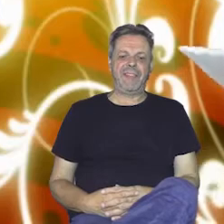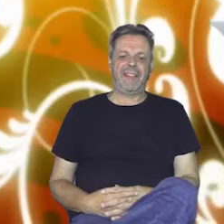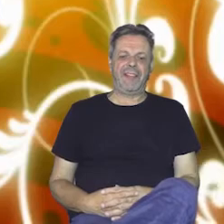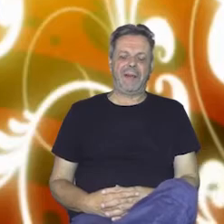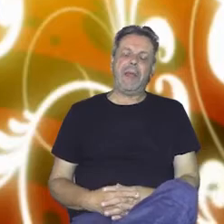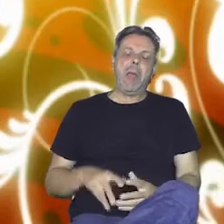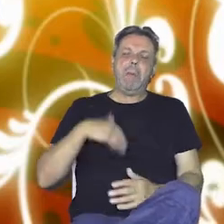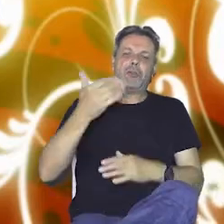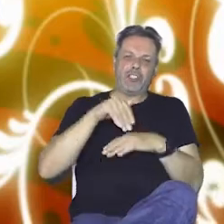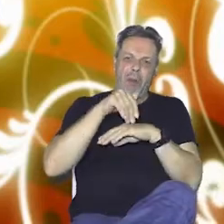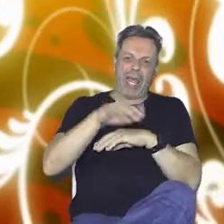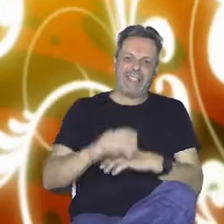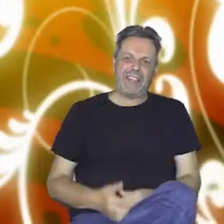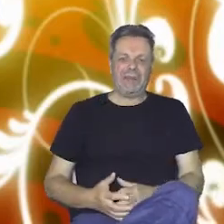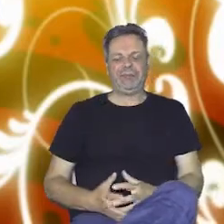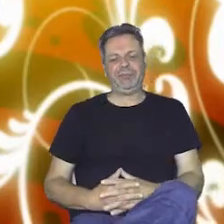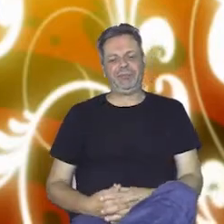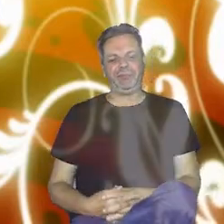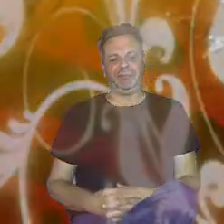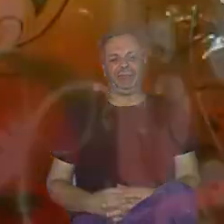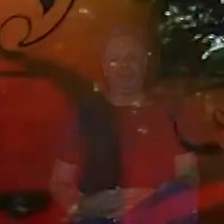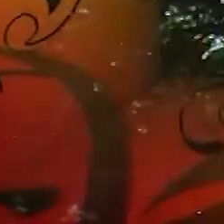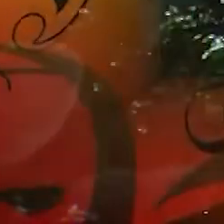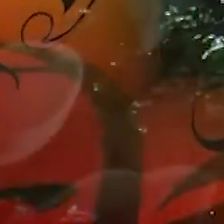ćemo nastaviti priču, može? Može, može. Evo.